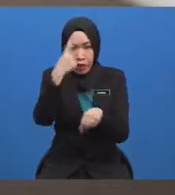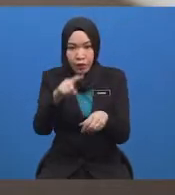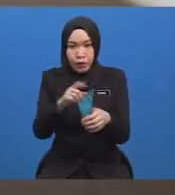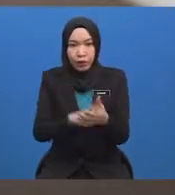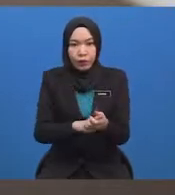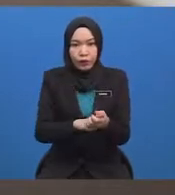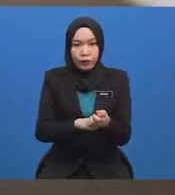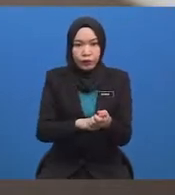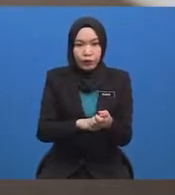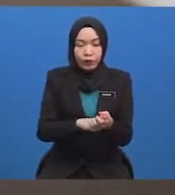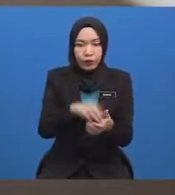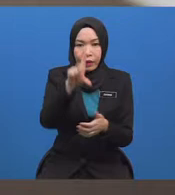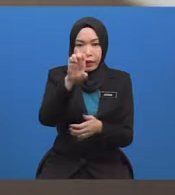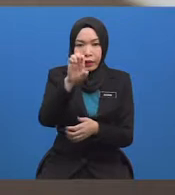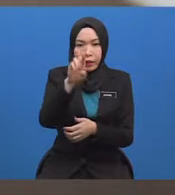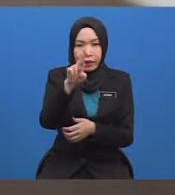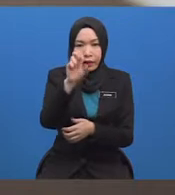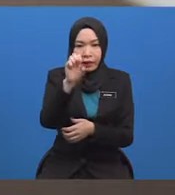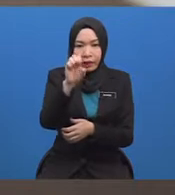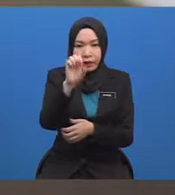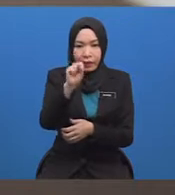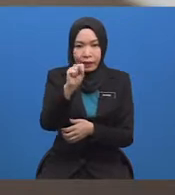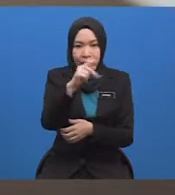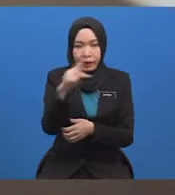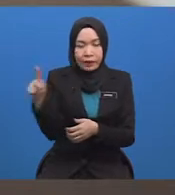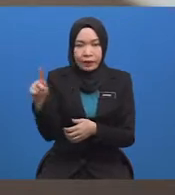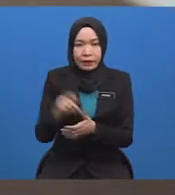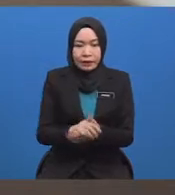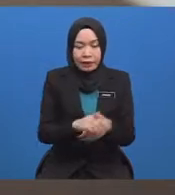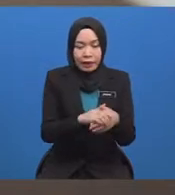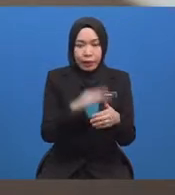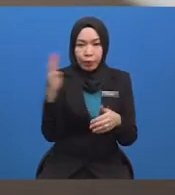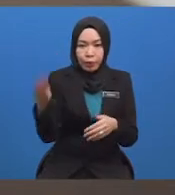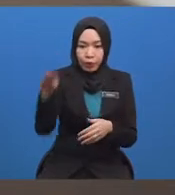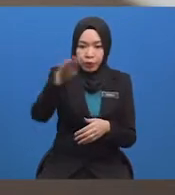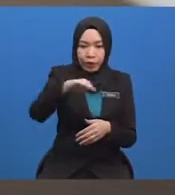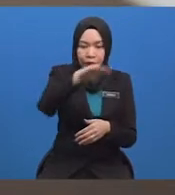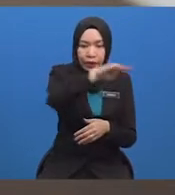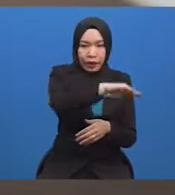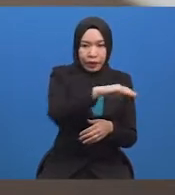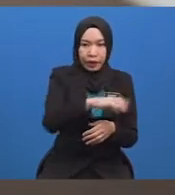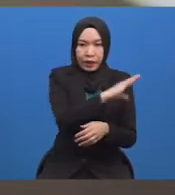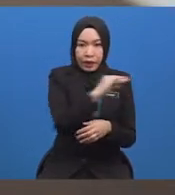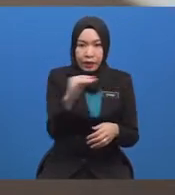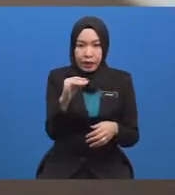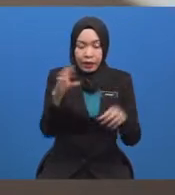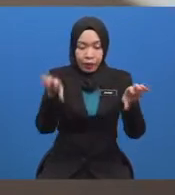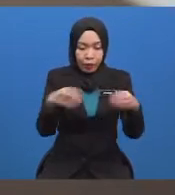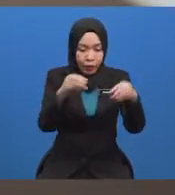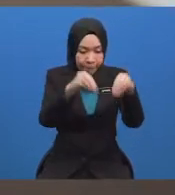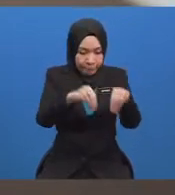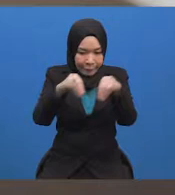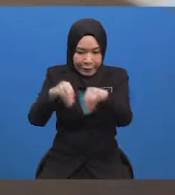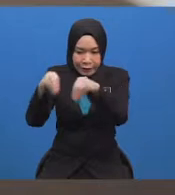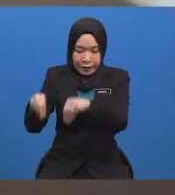bukit untuk menjalankan kegiatan pertanian Coba lihat Bagaimana petani di pulau Jawa